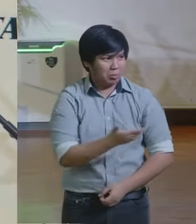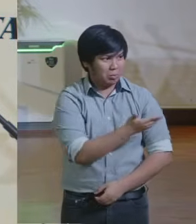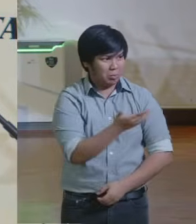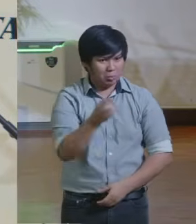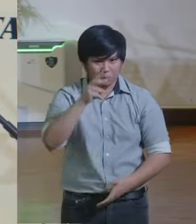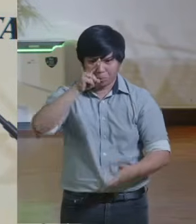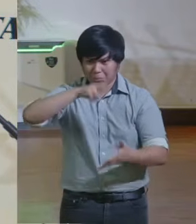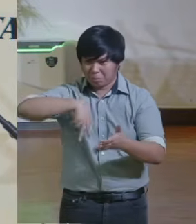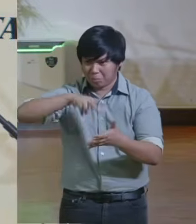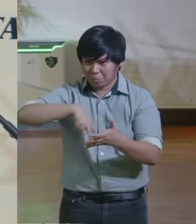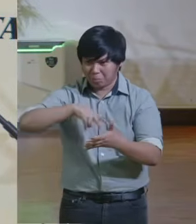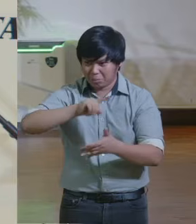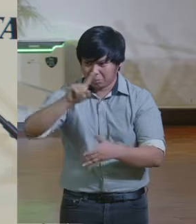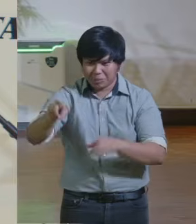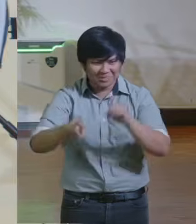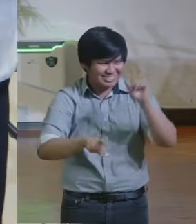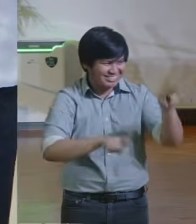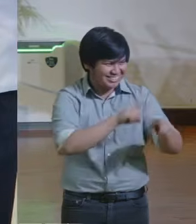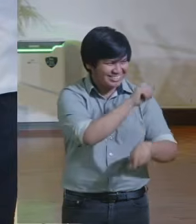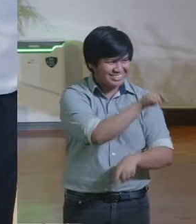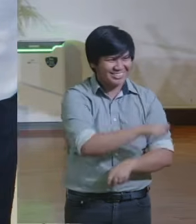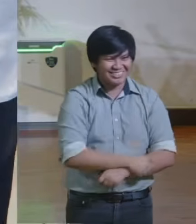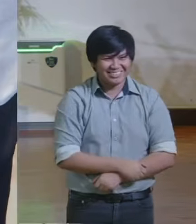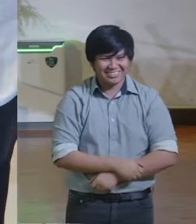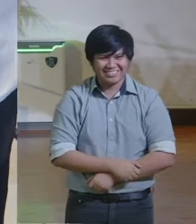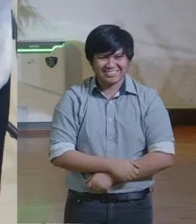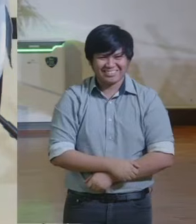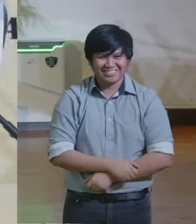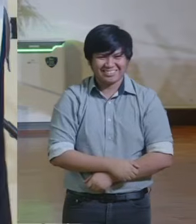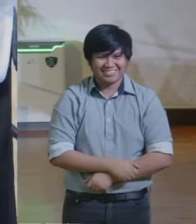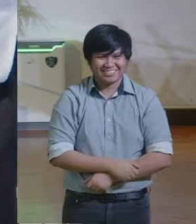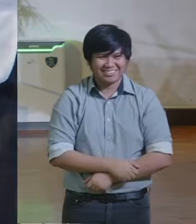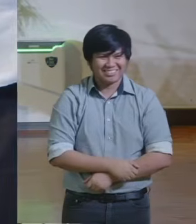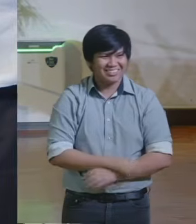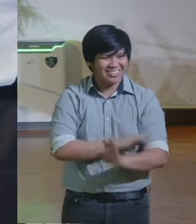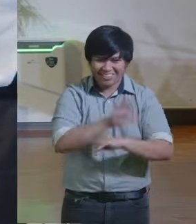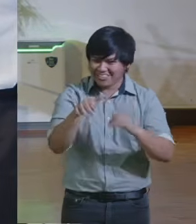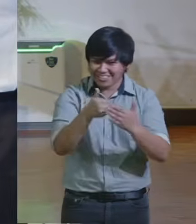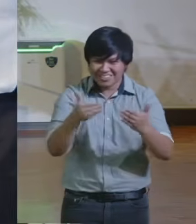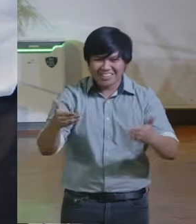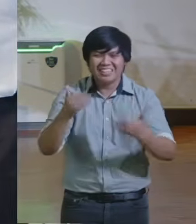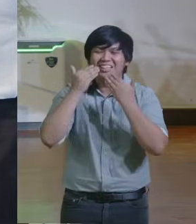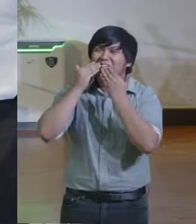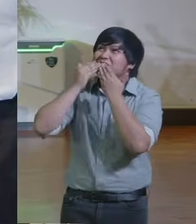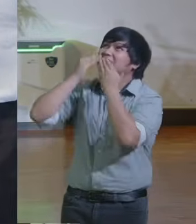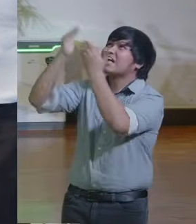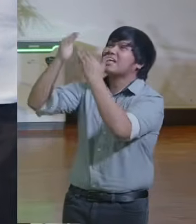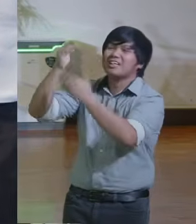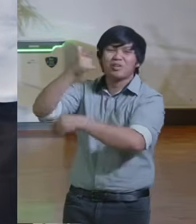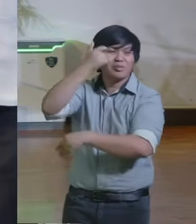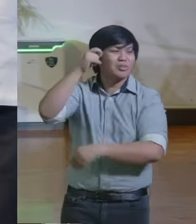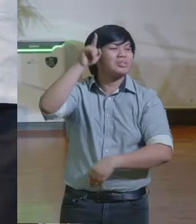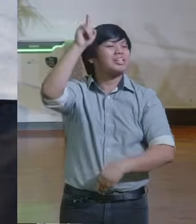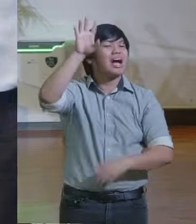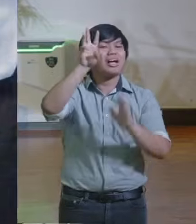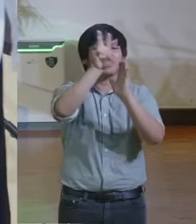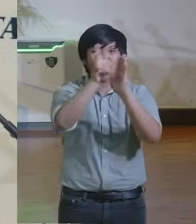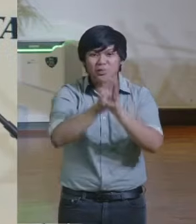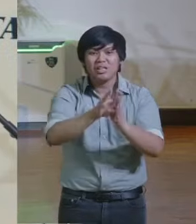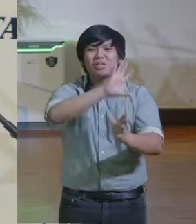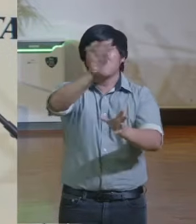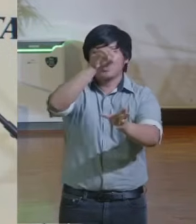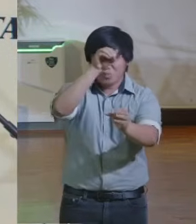In everything give thanks, for this is the will of God. Kailangan nyo bang hanapin pa yun? Nasa